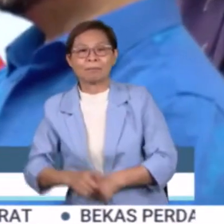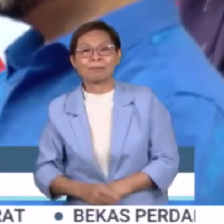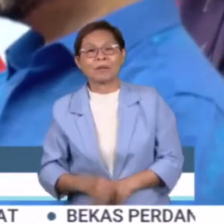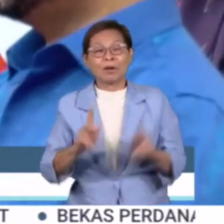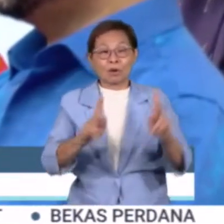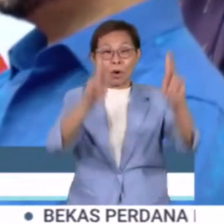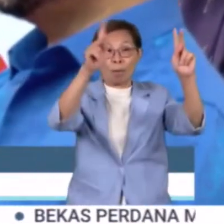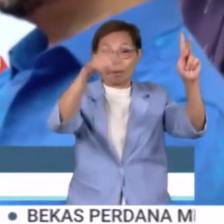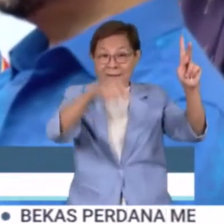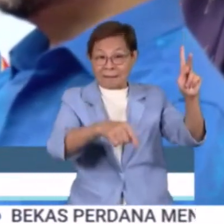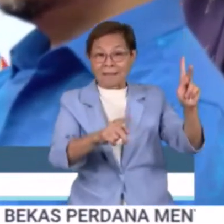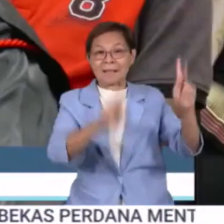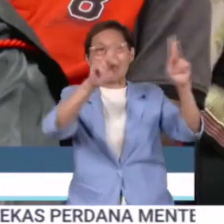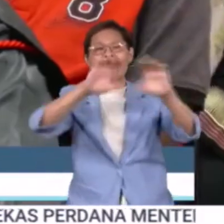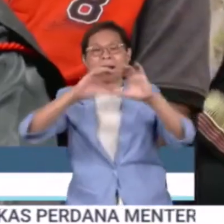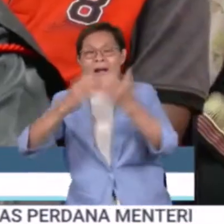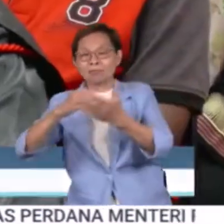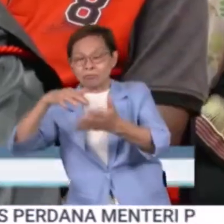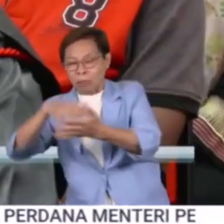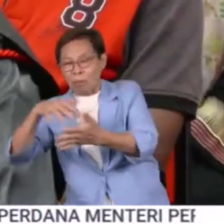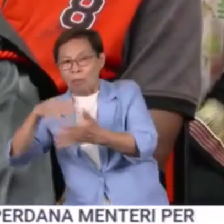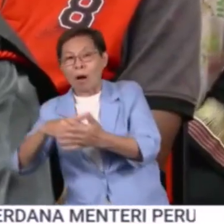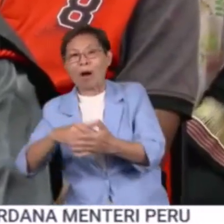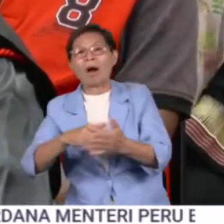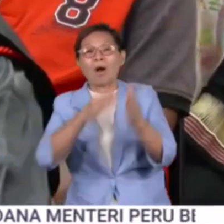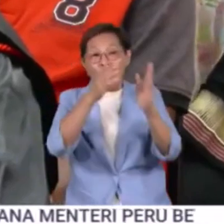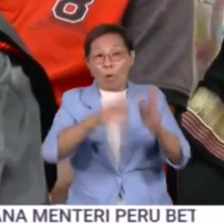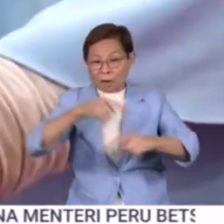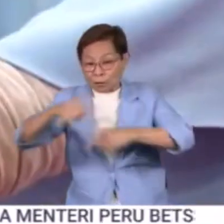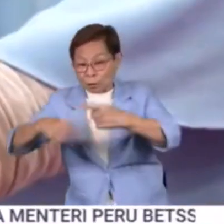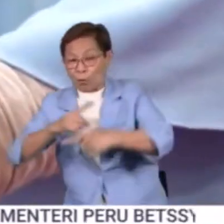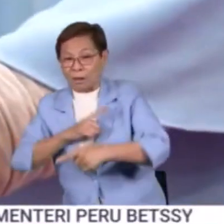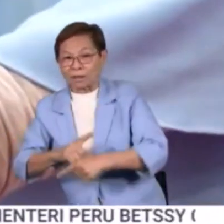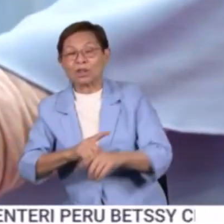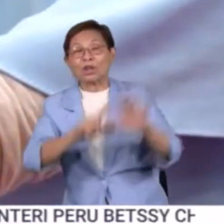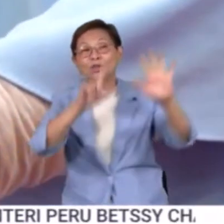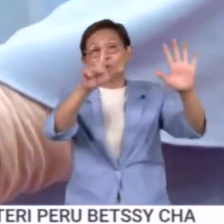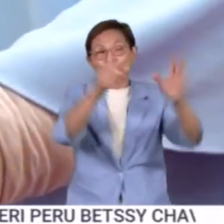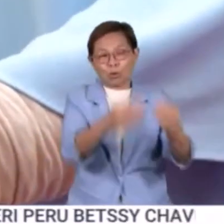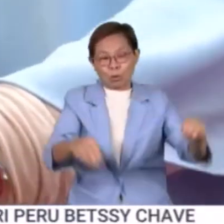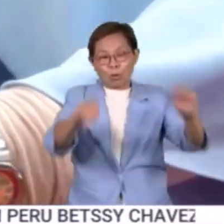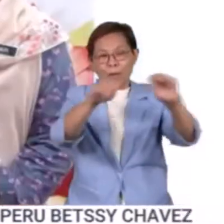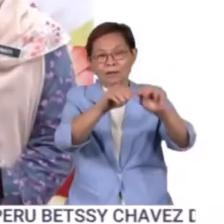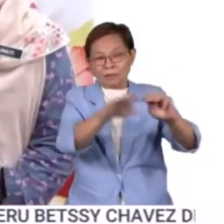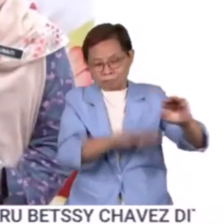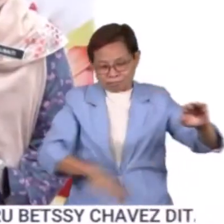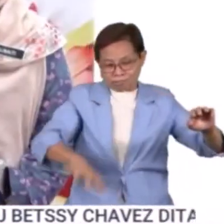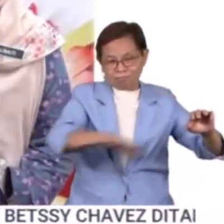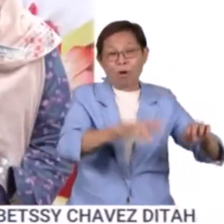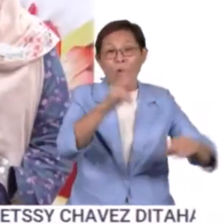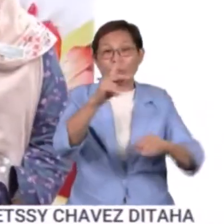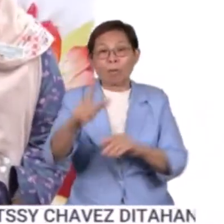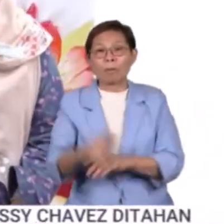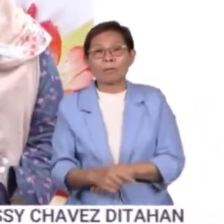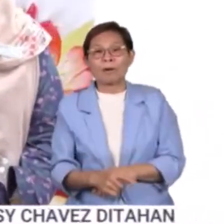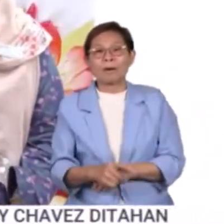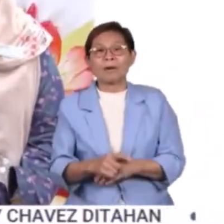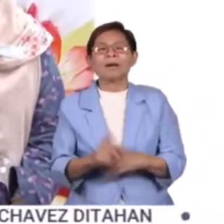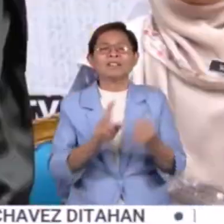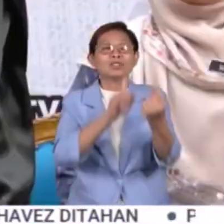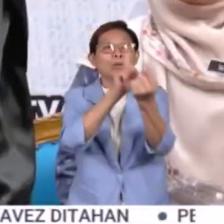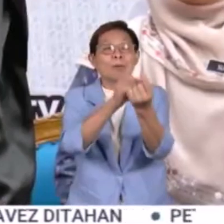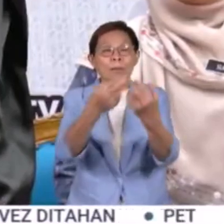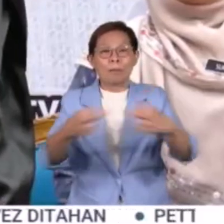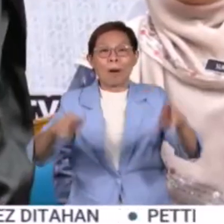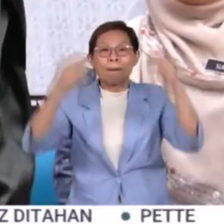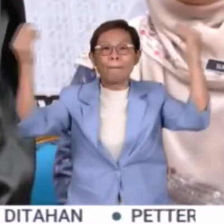Selain Kompleks Darul Hidayah, kelas pengajian mualaf turut diperluas ke 7 masjid terpilih di sekitar Ibu Negara. Fazil ditemui selepas